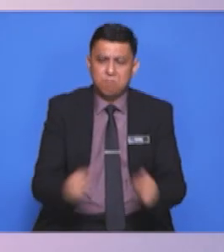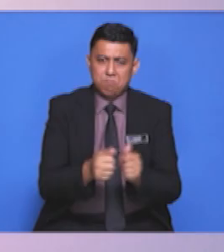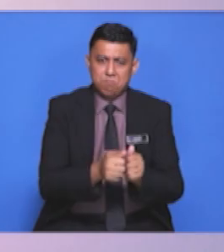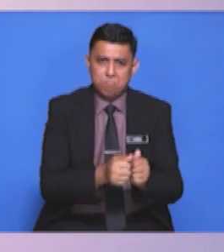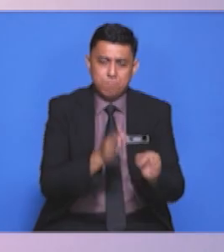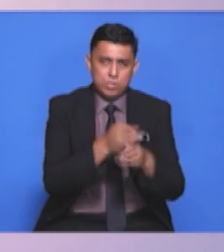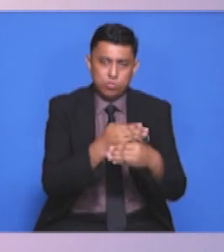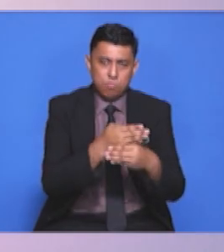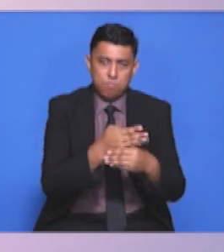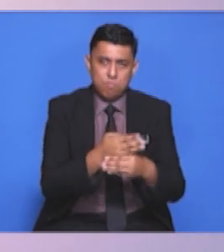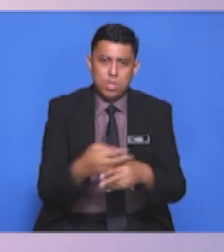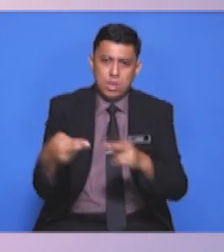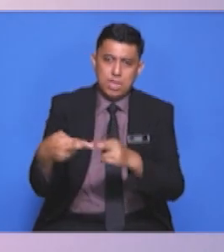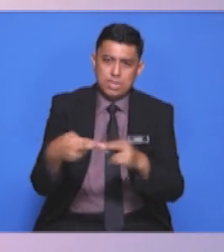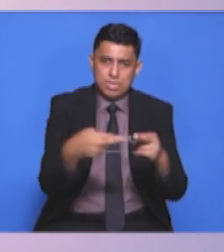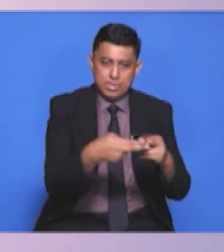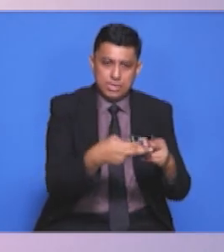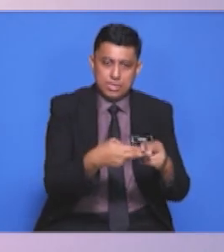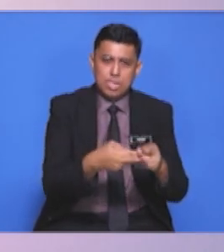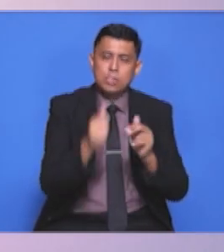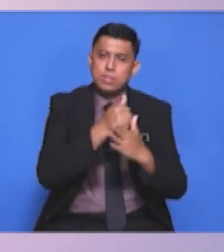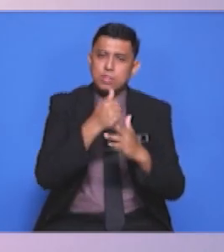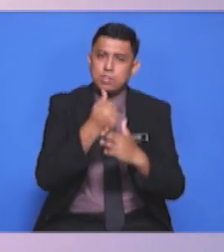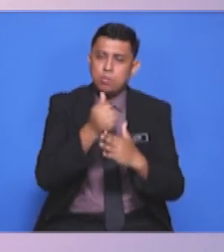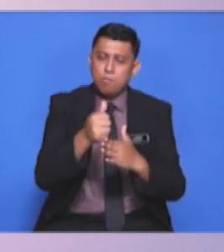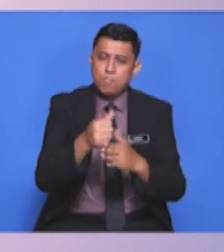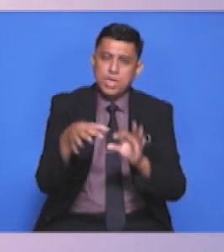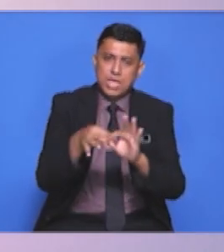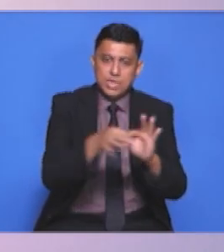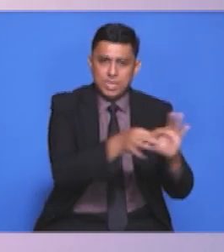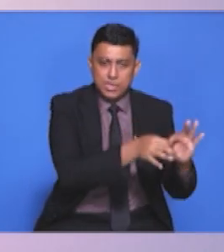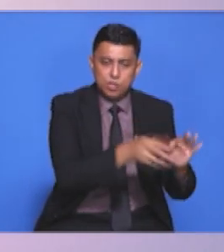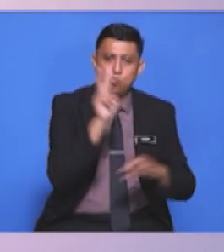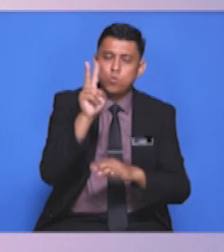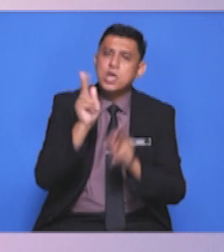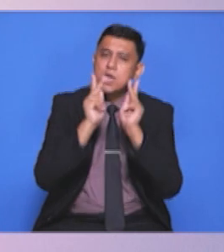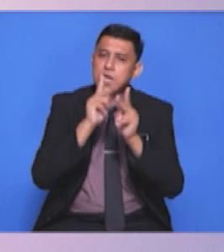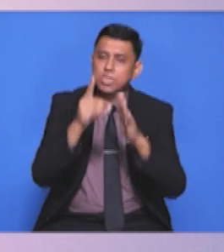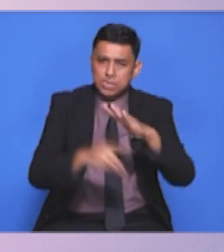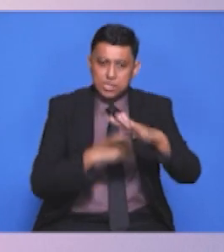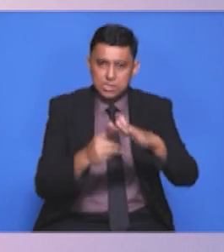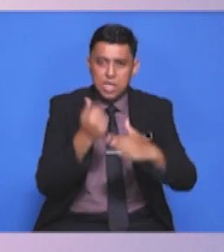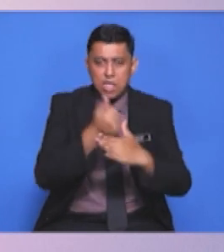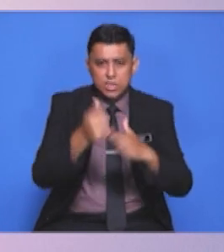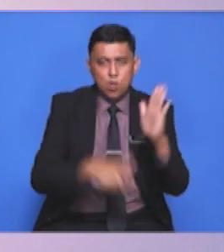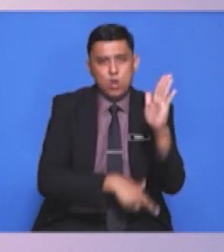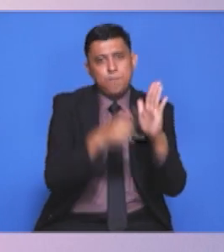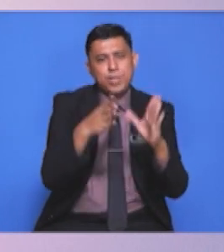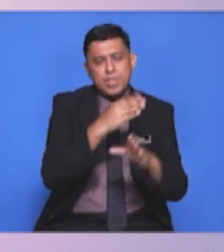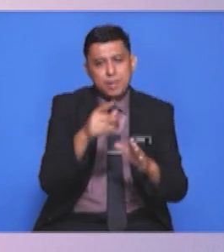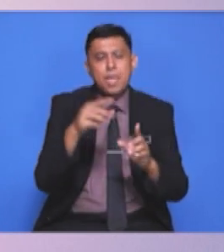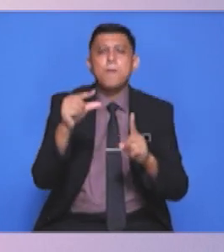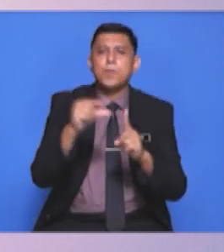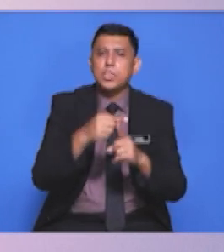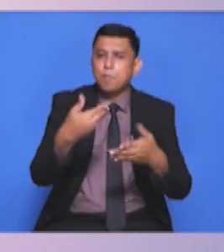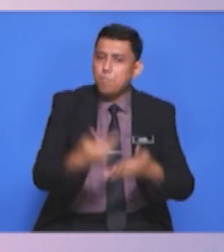atau menggandengkan Duo kata dasar atau lebih dan perkataan baharu yang